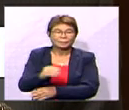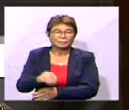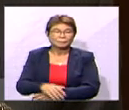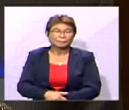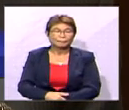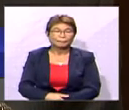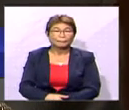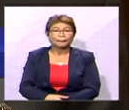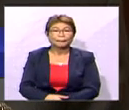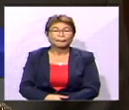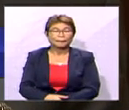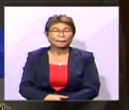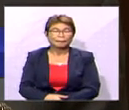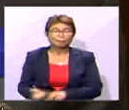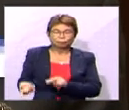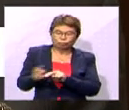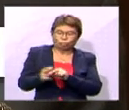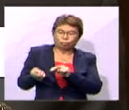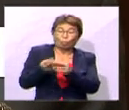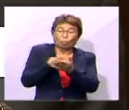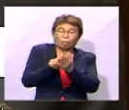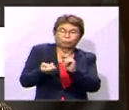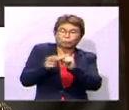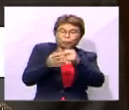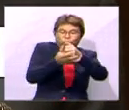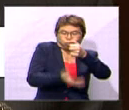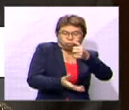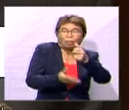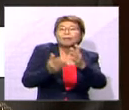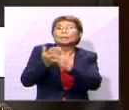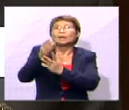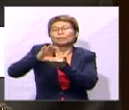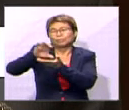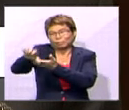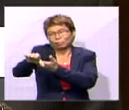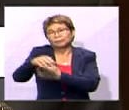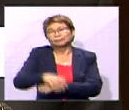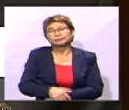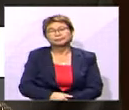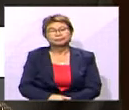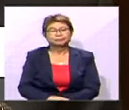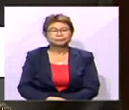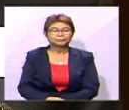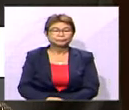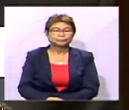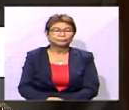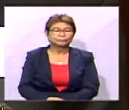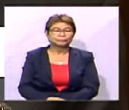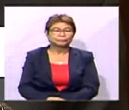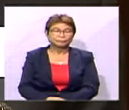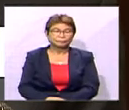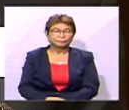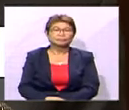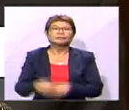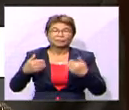dan meningkatkan pendapatan mereka melalui pelaburan dan mewujudkan